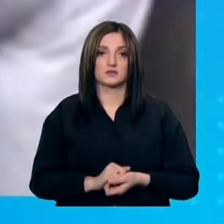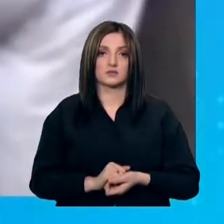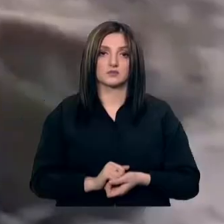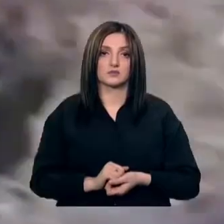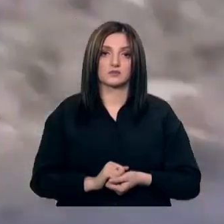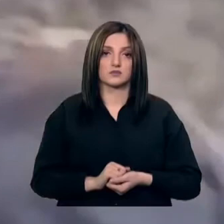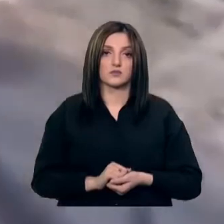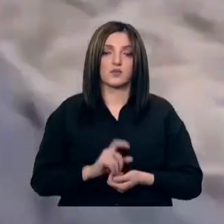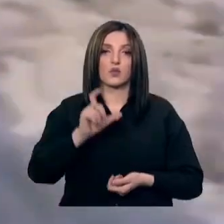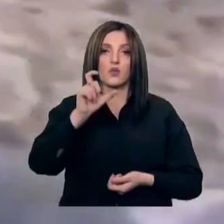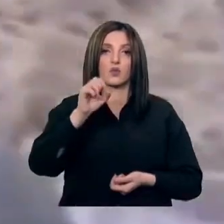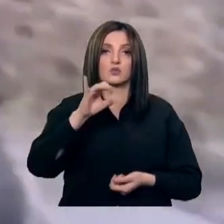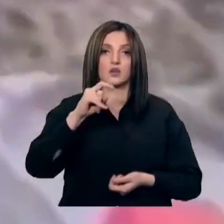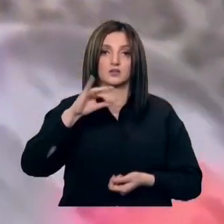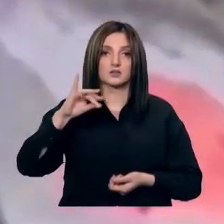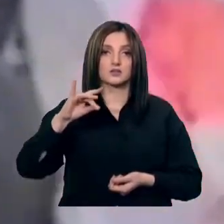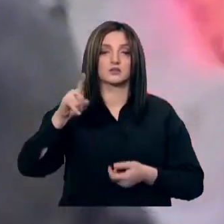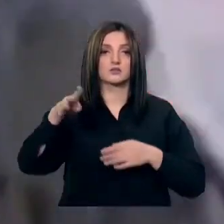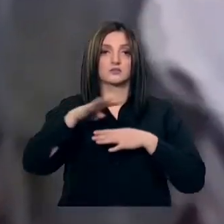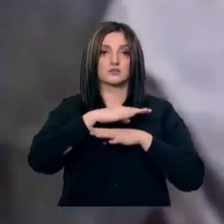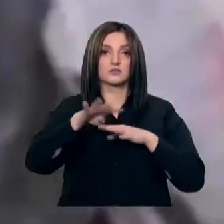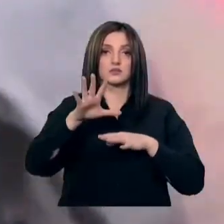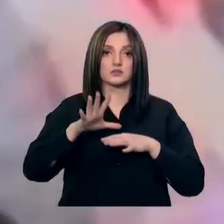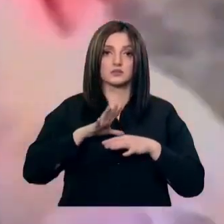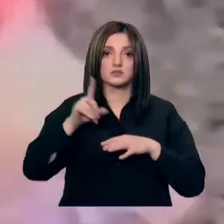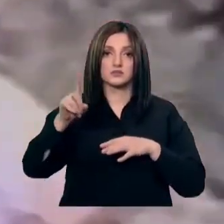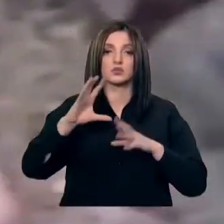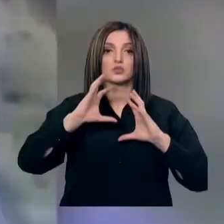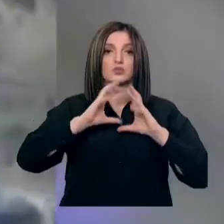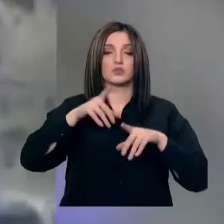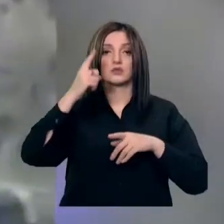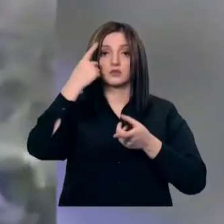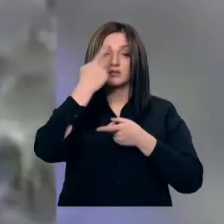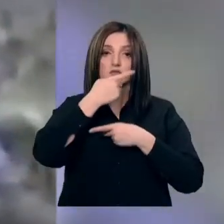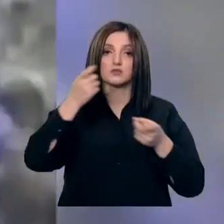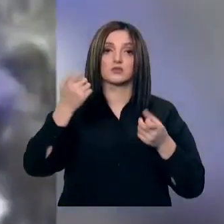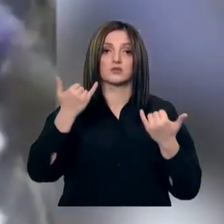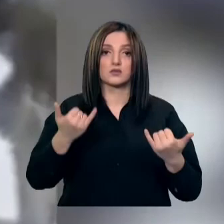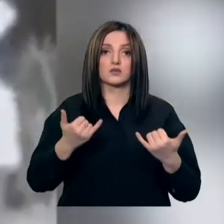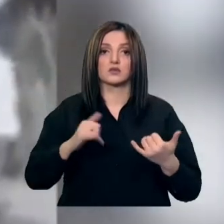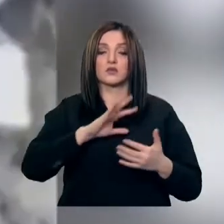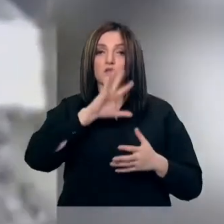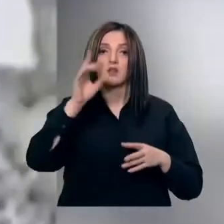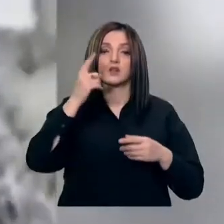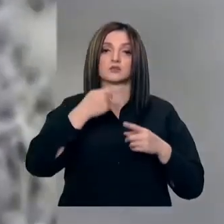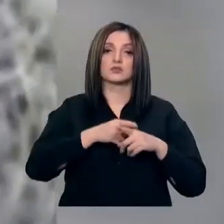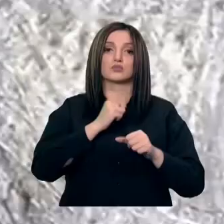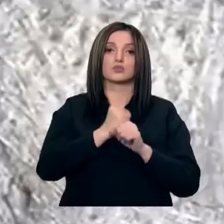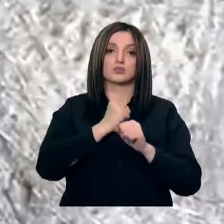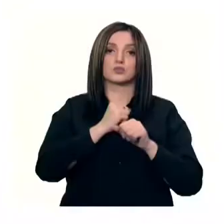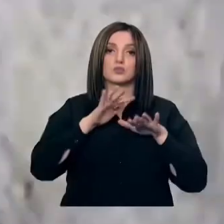убийцы. Xocalı soyqırımının dünya miqyasında daha geniş tanıdılması üçün görülən əməli işlər hazırda da davam